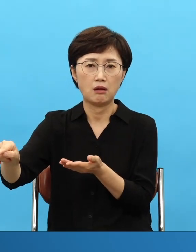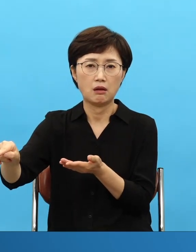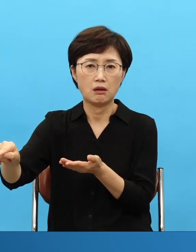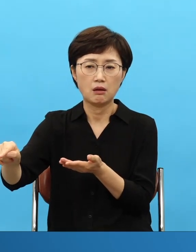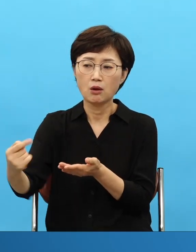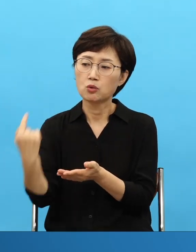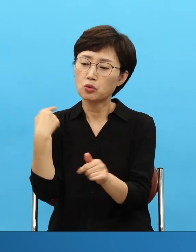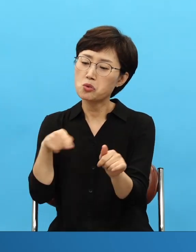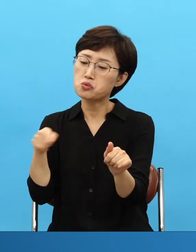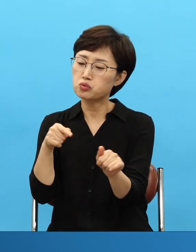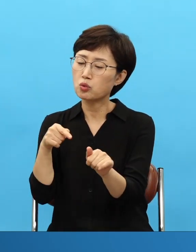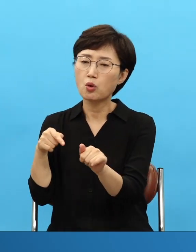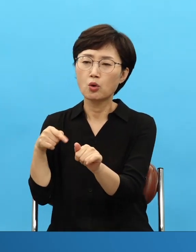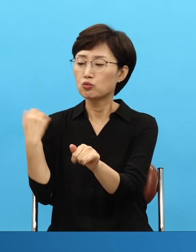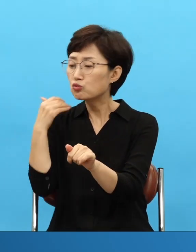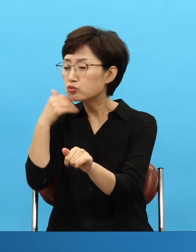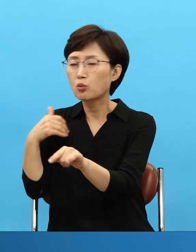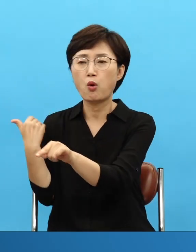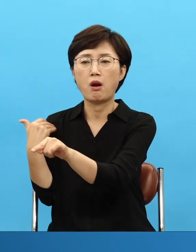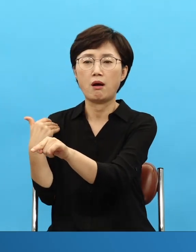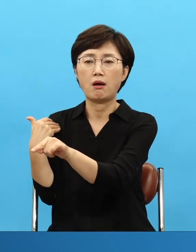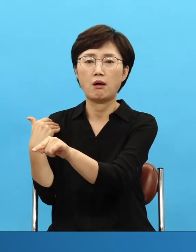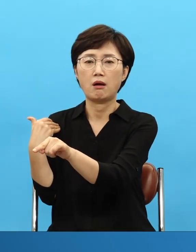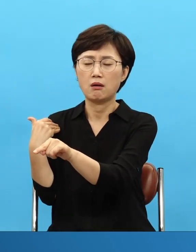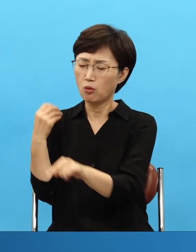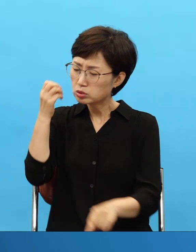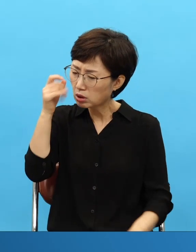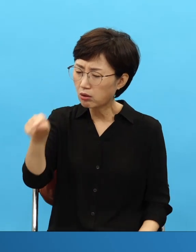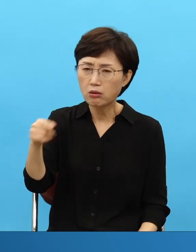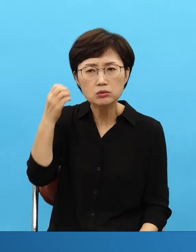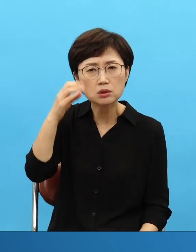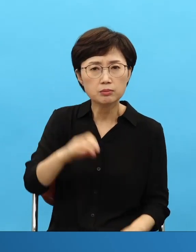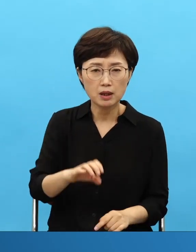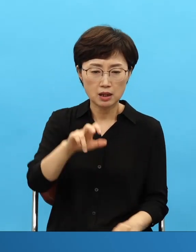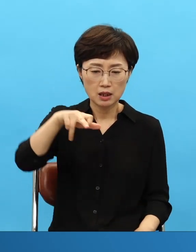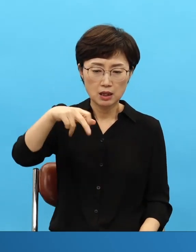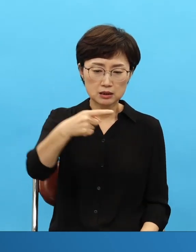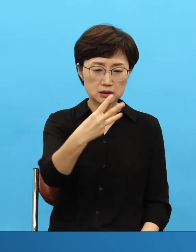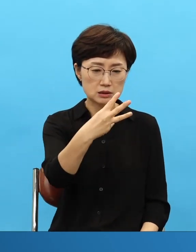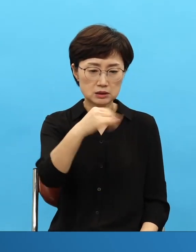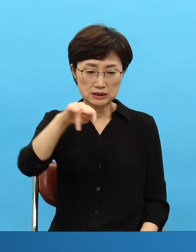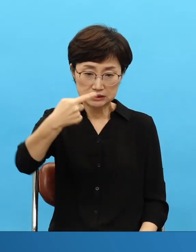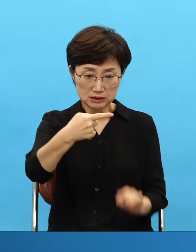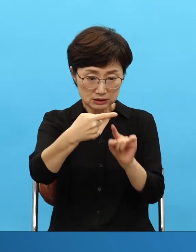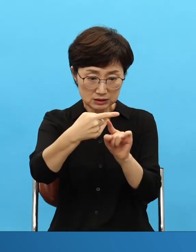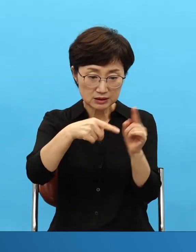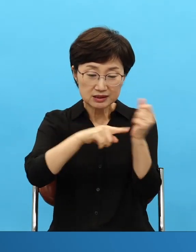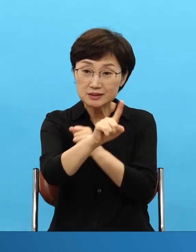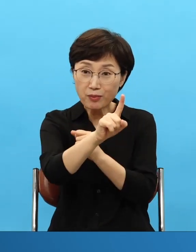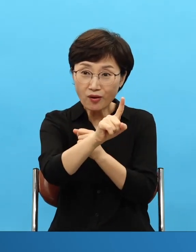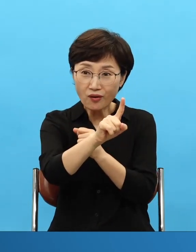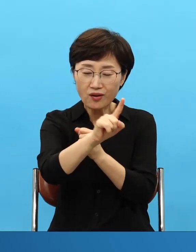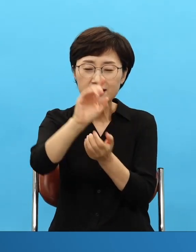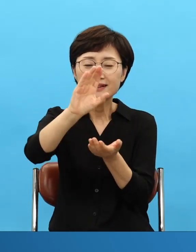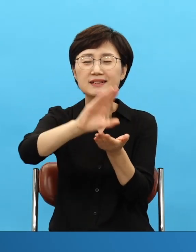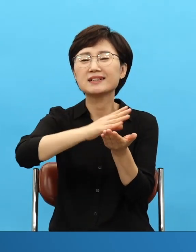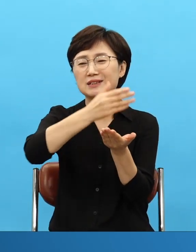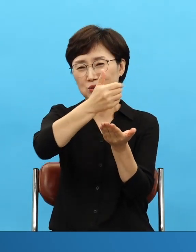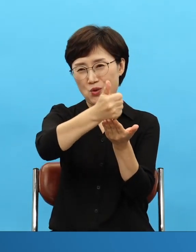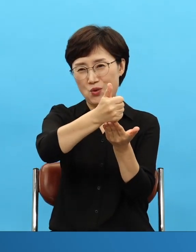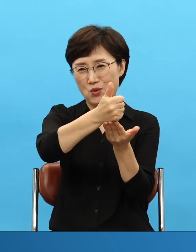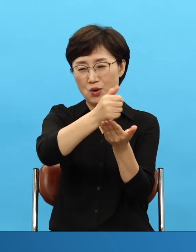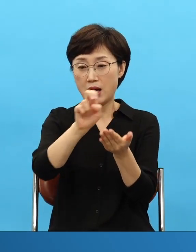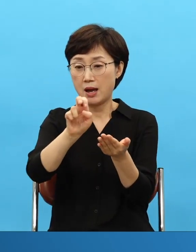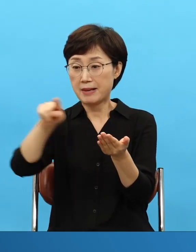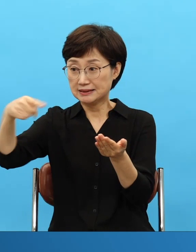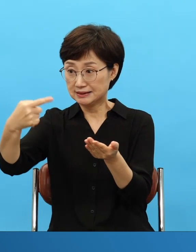They don't even know who started this. 신기하죠? But how amazing is that? 크리스마스에는 그리스도라는 단어 들어가기 때문에 Because the word 왜냐면- Christmas has